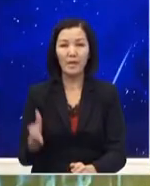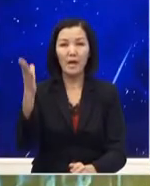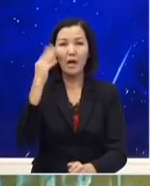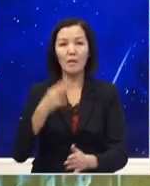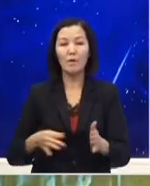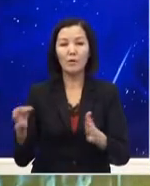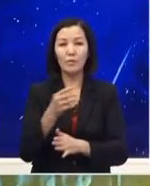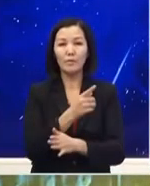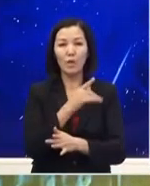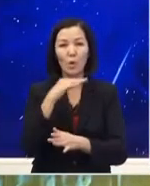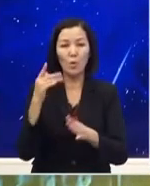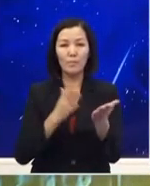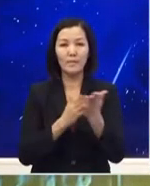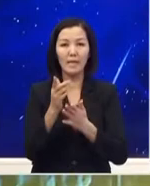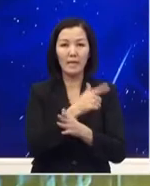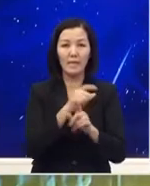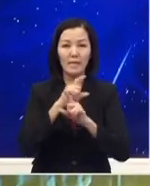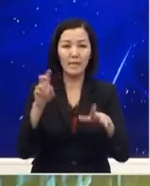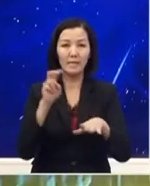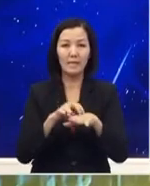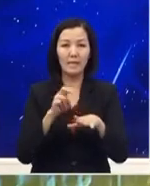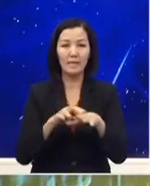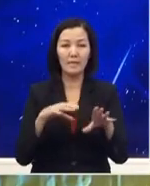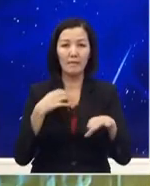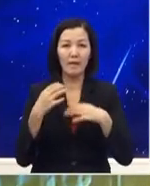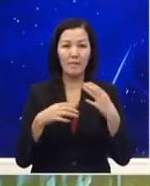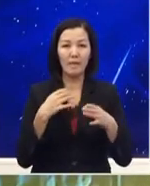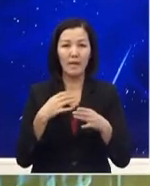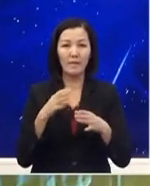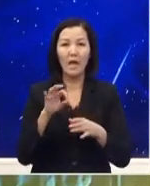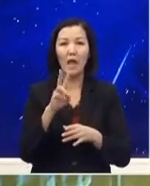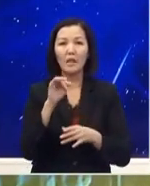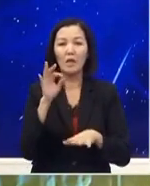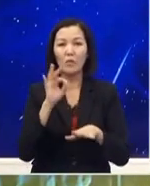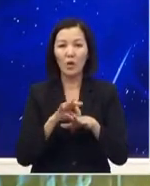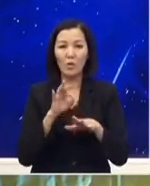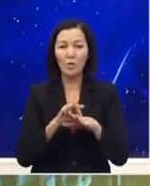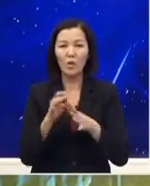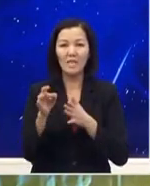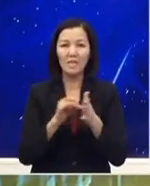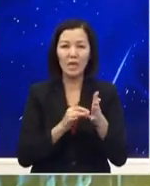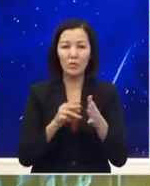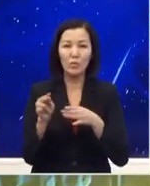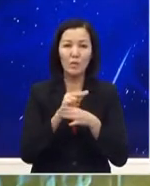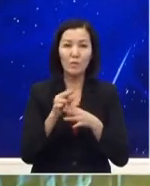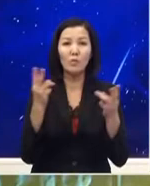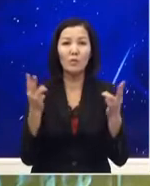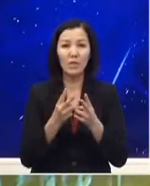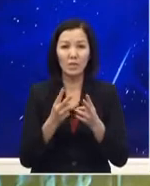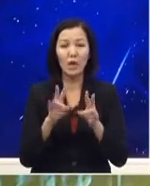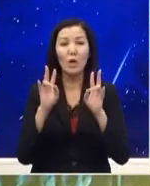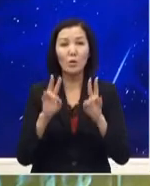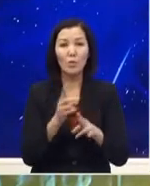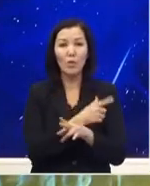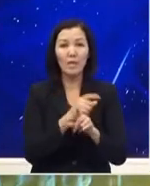Алматы облыстық көп салалы клиникасының дәрігерлері дабыл қағады. Онкологиялық ауруға шалдыққандар уақытылы ем алуға келмейді дейді. Десе